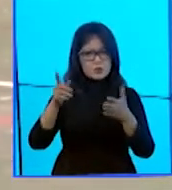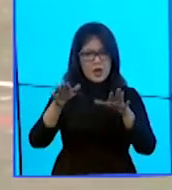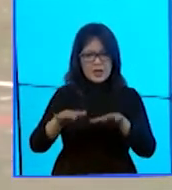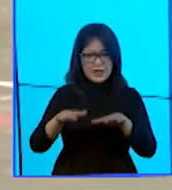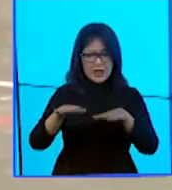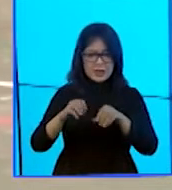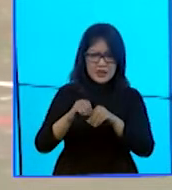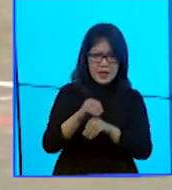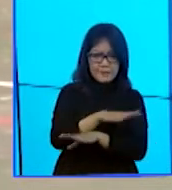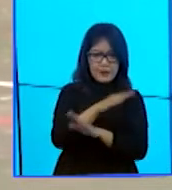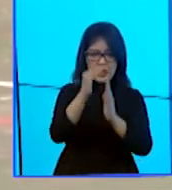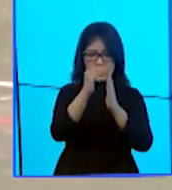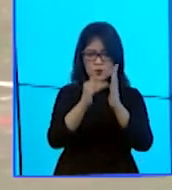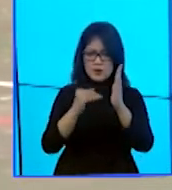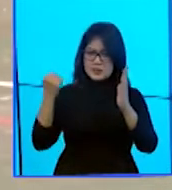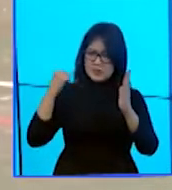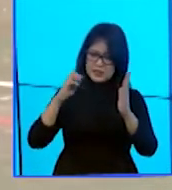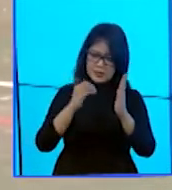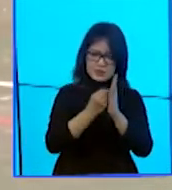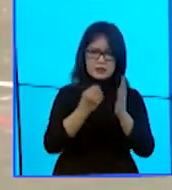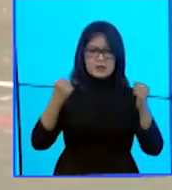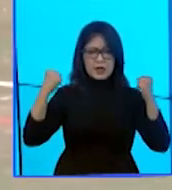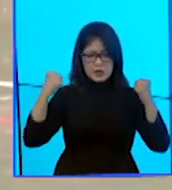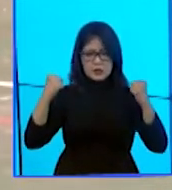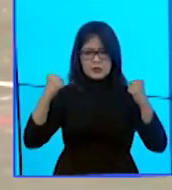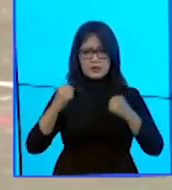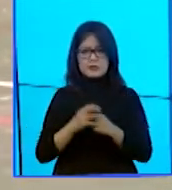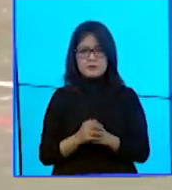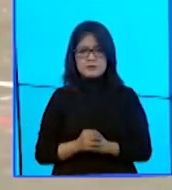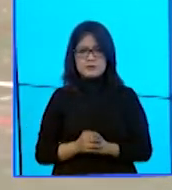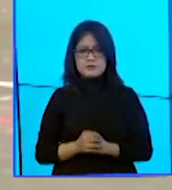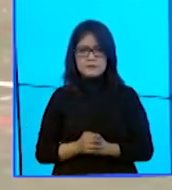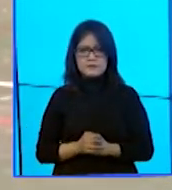protokol kesehatan. Dari Jakarta, Yasmin Atania, Andrian, Yudi Permana, iNews melaporkan.